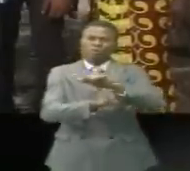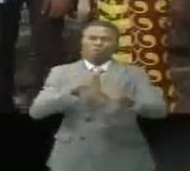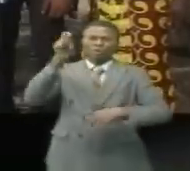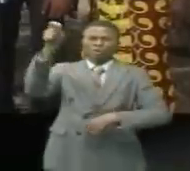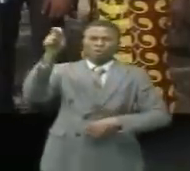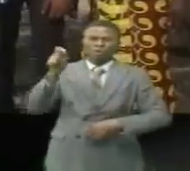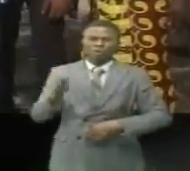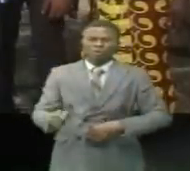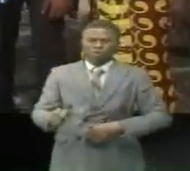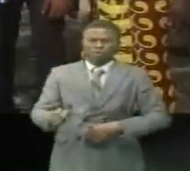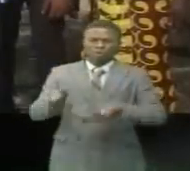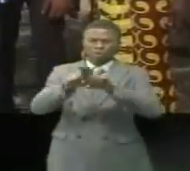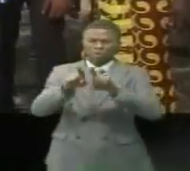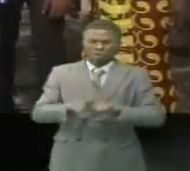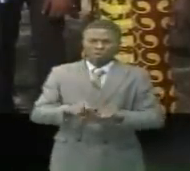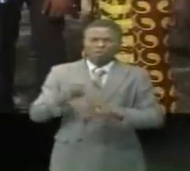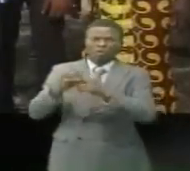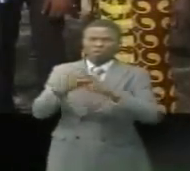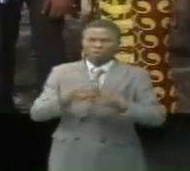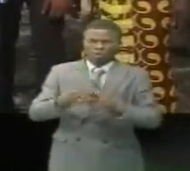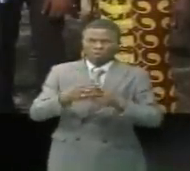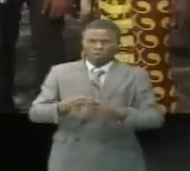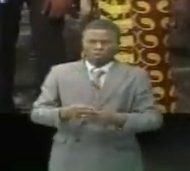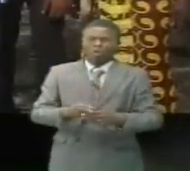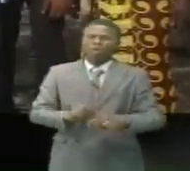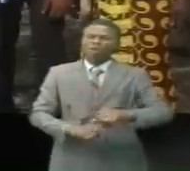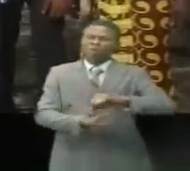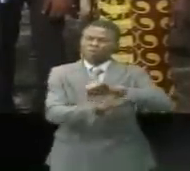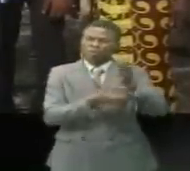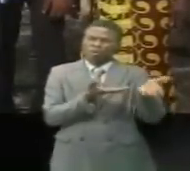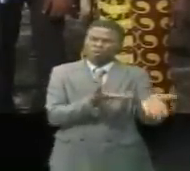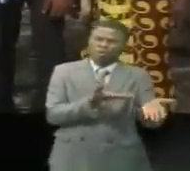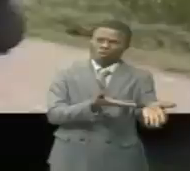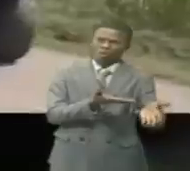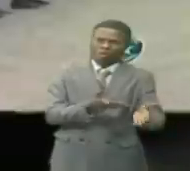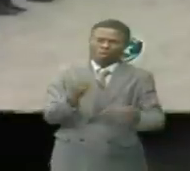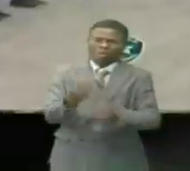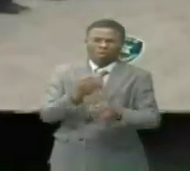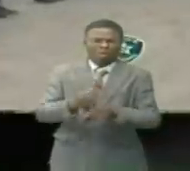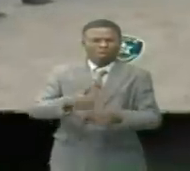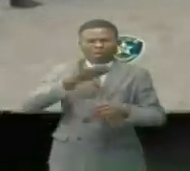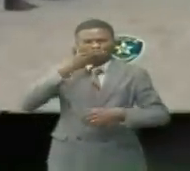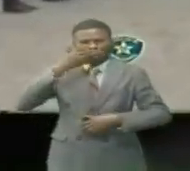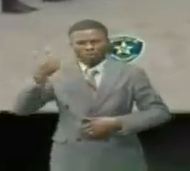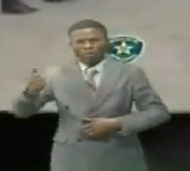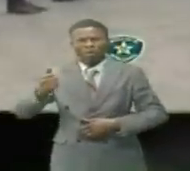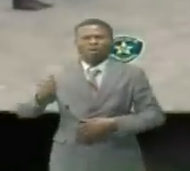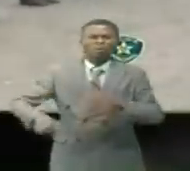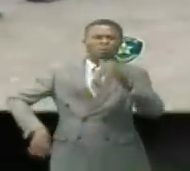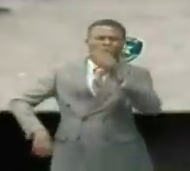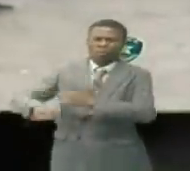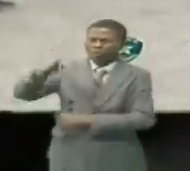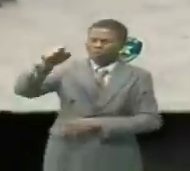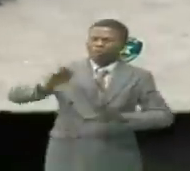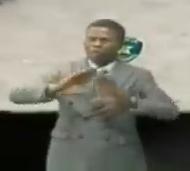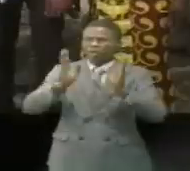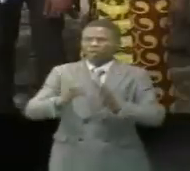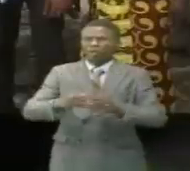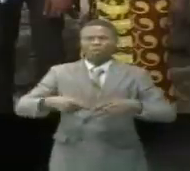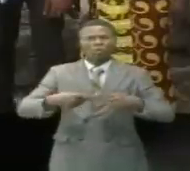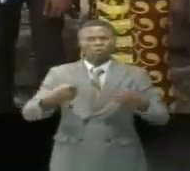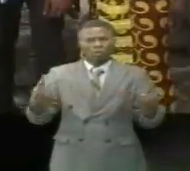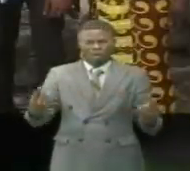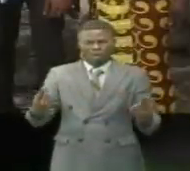de défense et de sécurité dans l'accompagnement de leur noble mission pour mettre hors d'état, venir tous